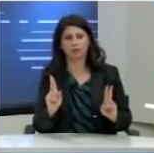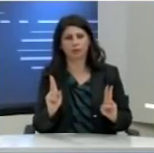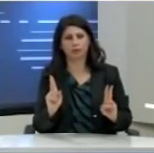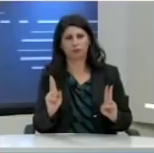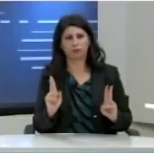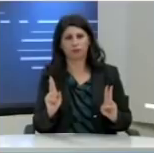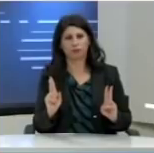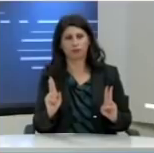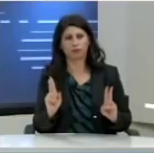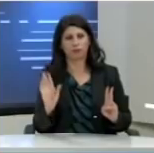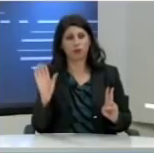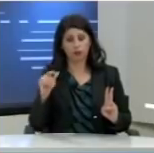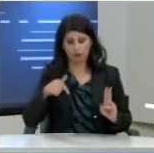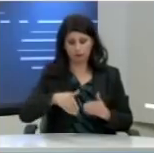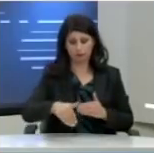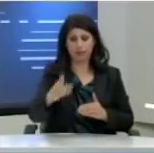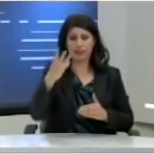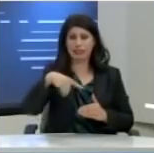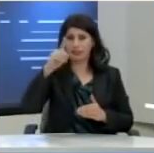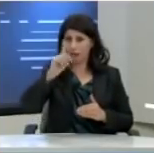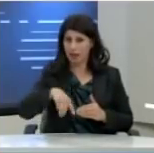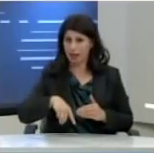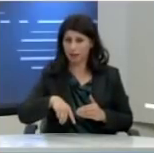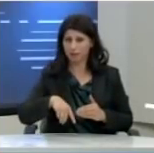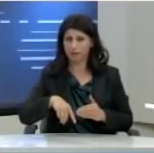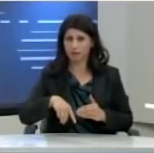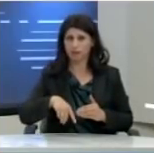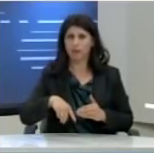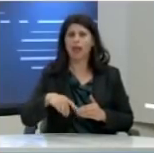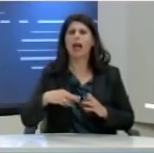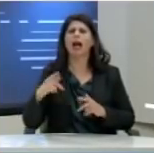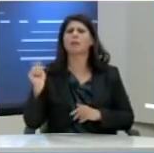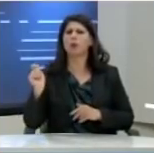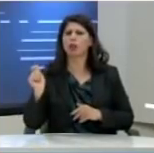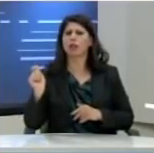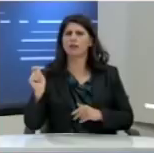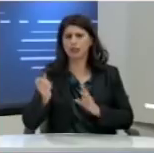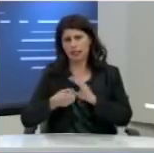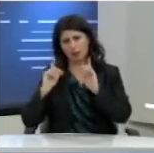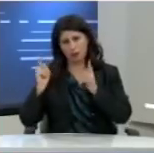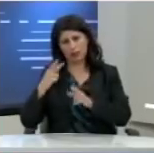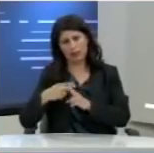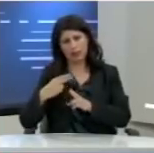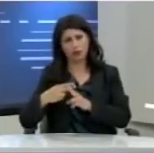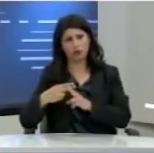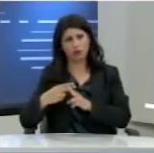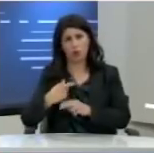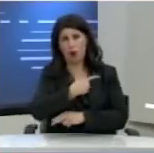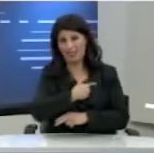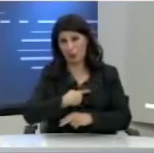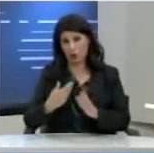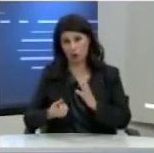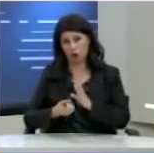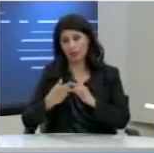ότι αυτό το τριήμερο η αντιπολίτευση, η αξιωματική αντιπολίτευση και κυρίως ο αρχηγός